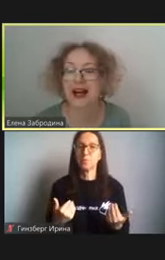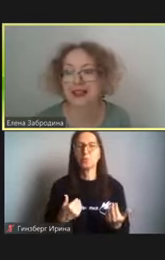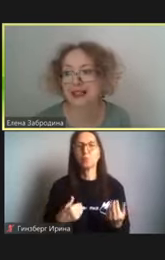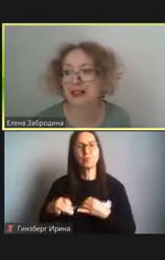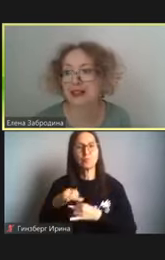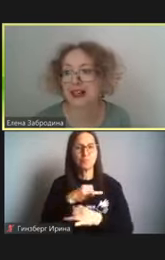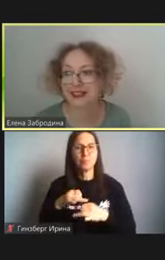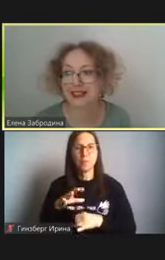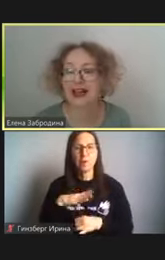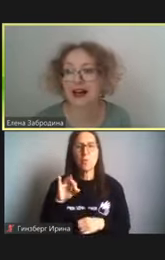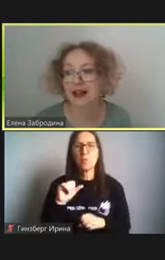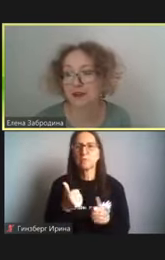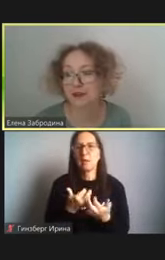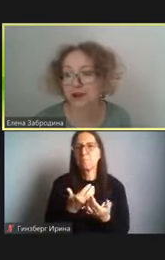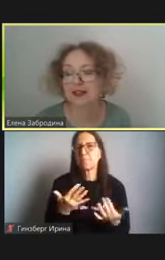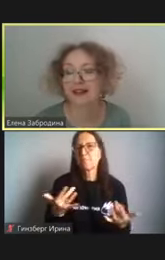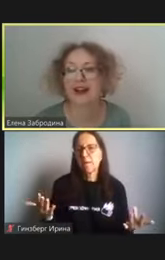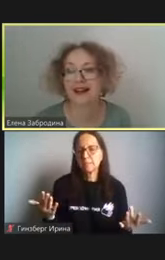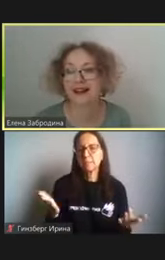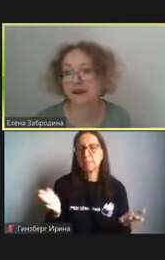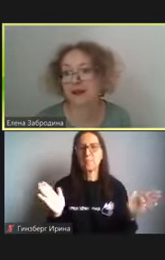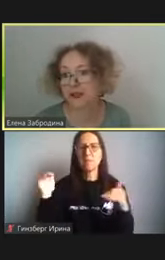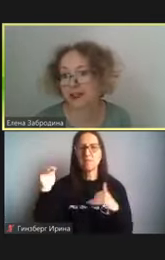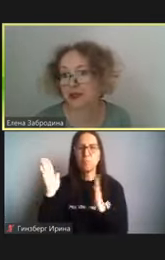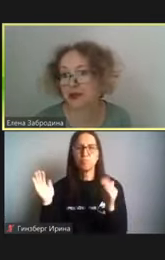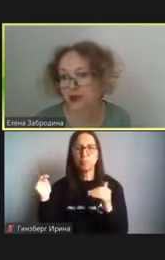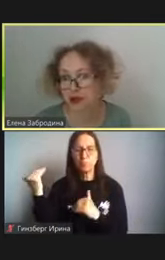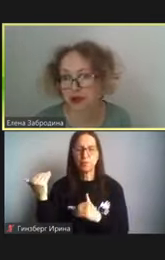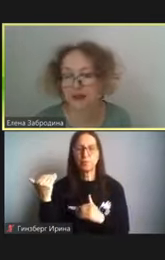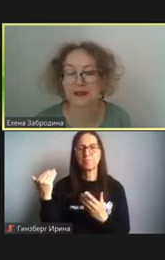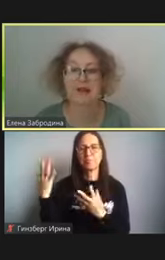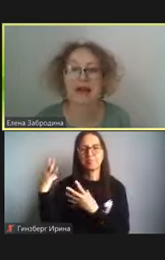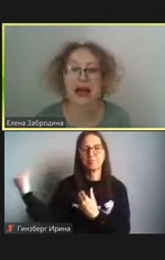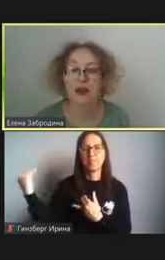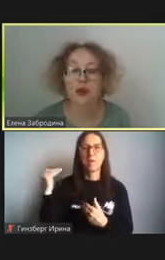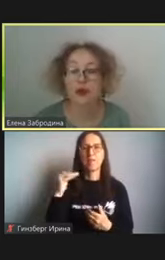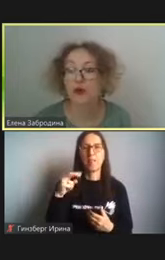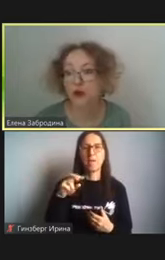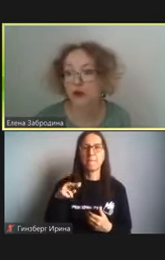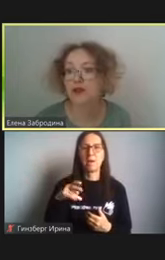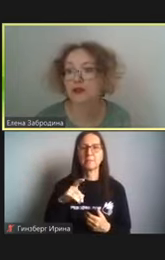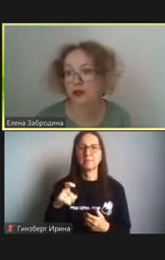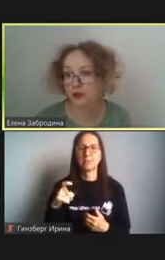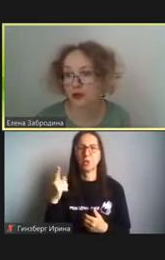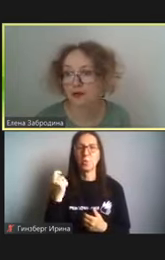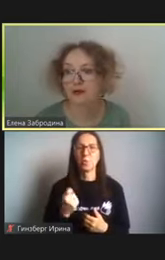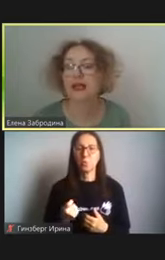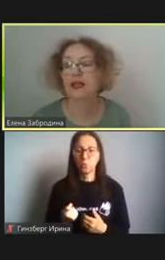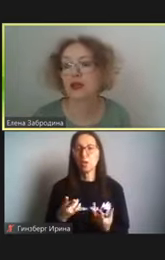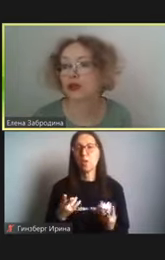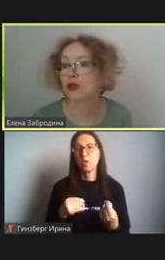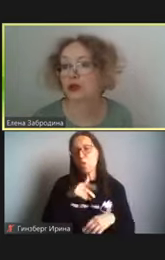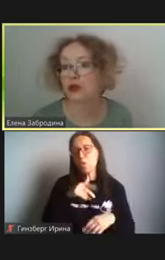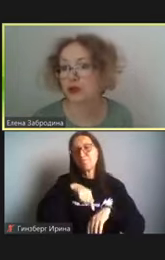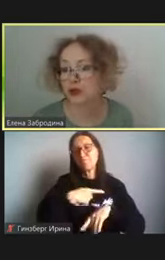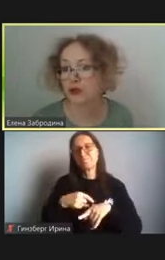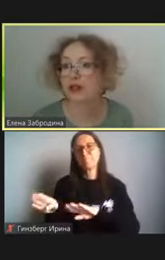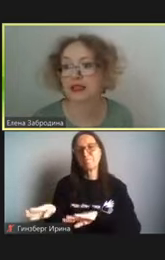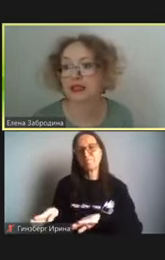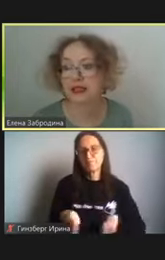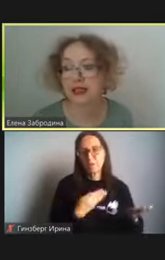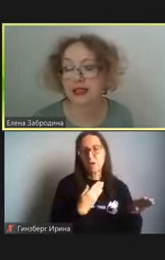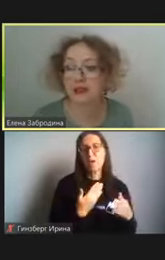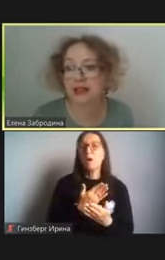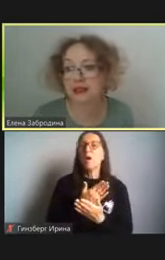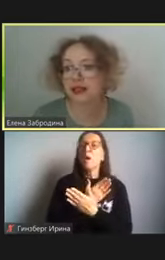поговорили о самых разных работах фламандских художников. Но уходит все. Не только Рубенс